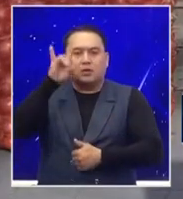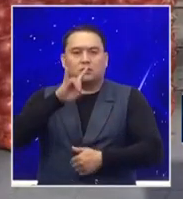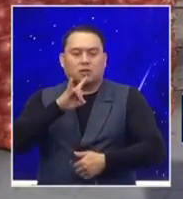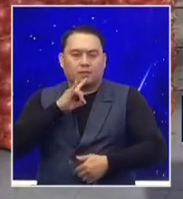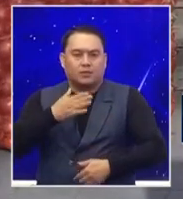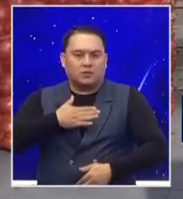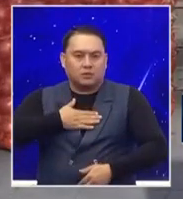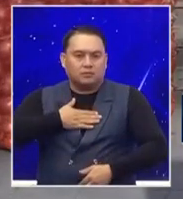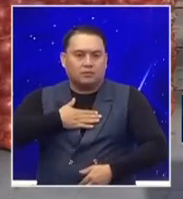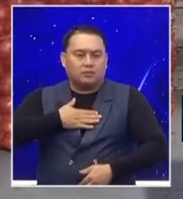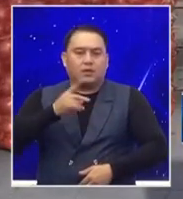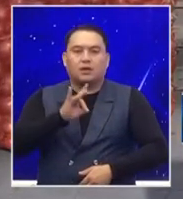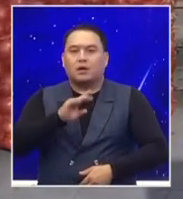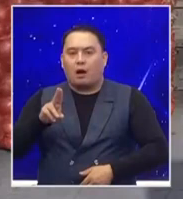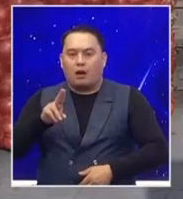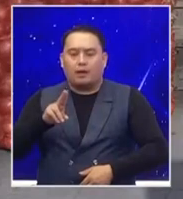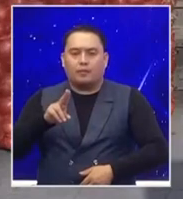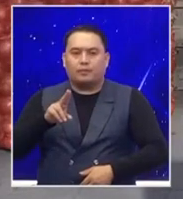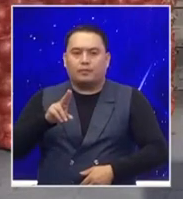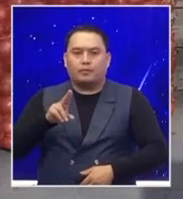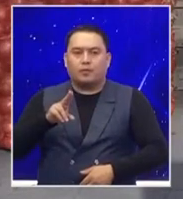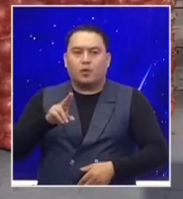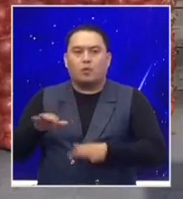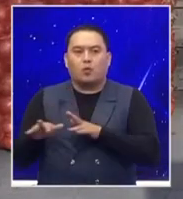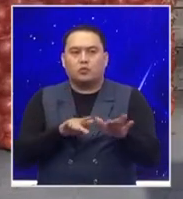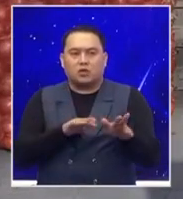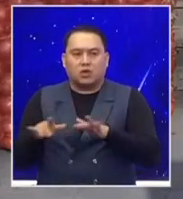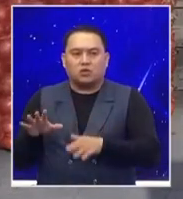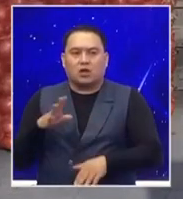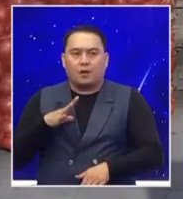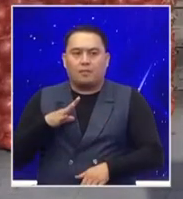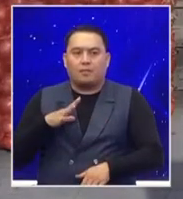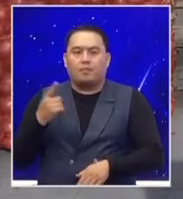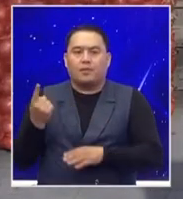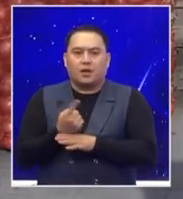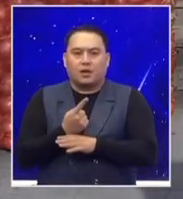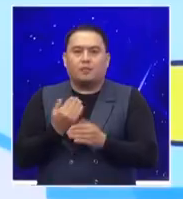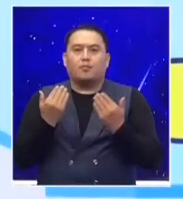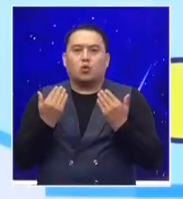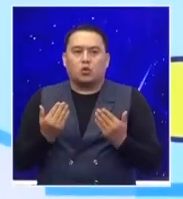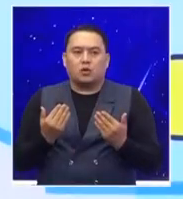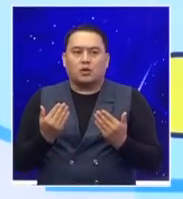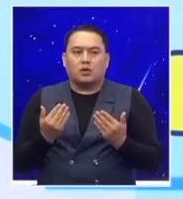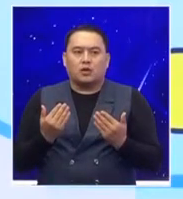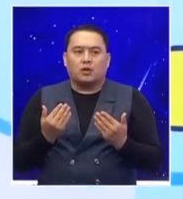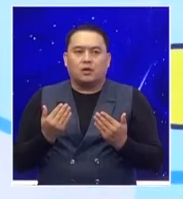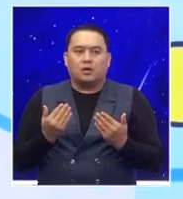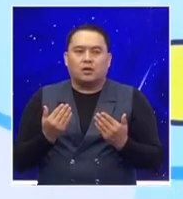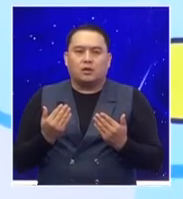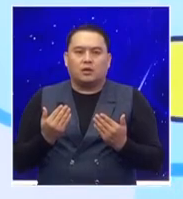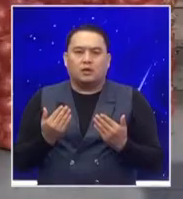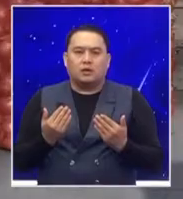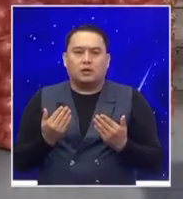бойынша, республикамыз бойынша болып жатқан шара. Соның бірі мінекей бүгін біз осы